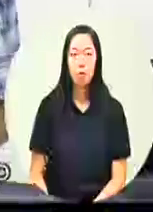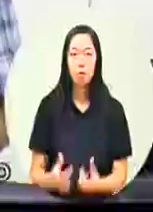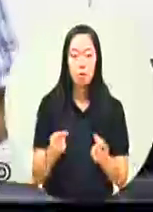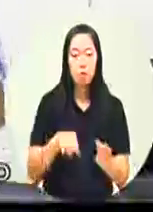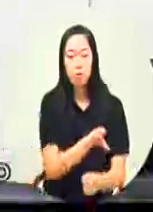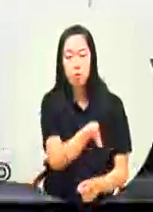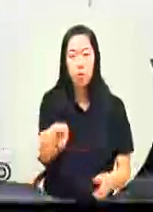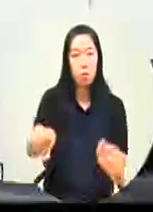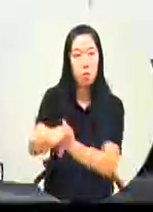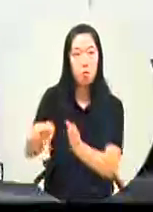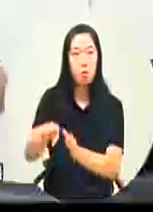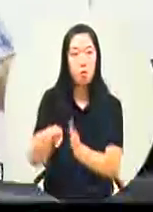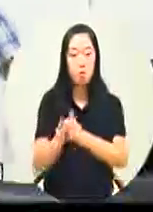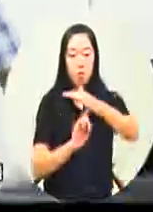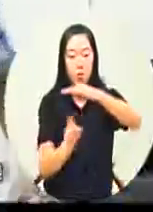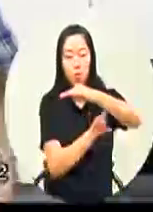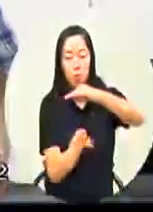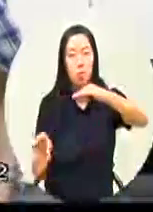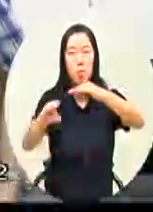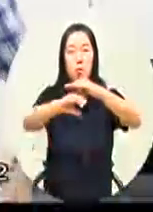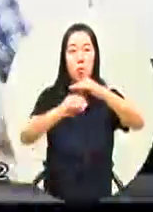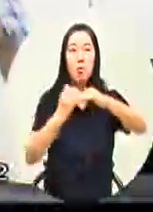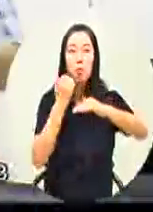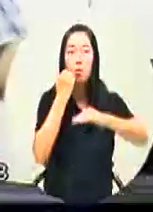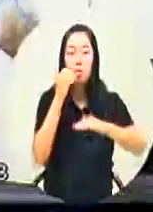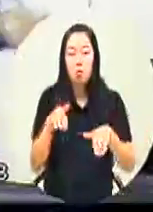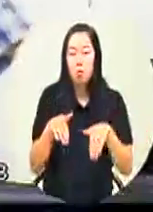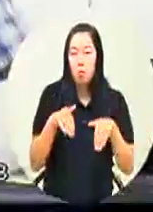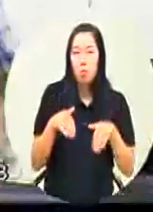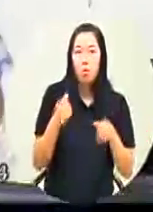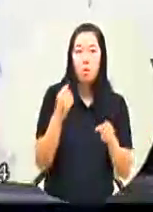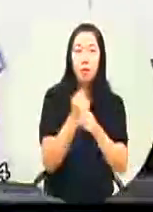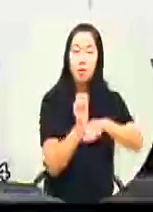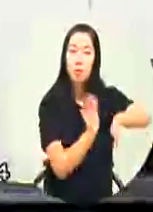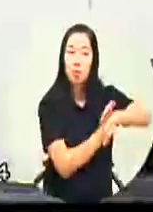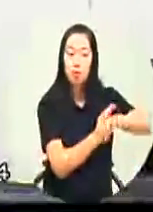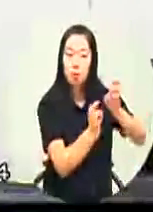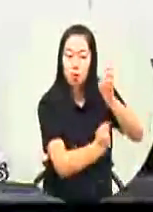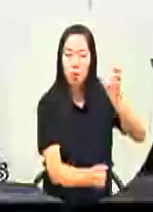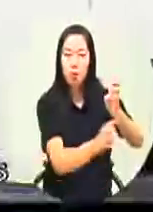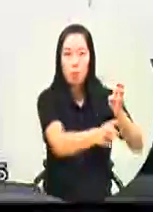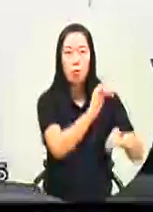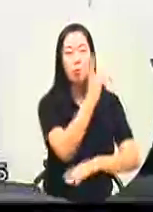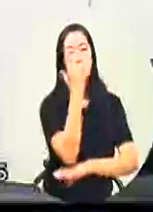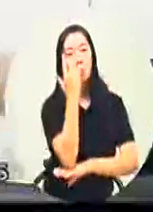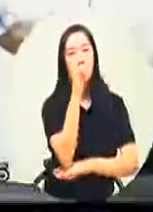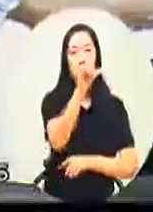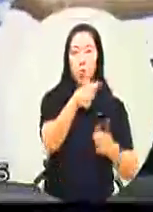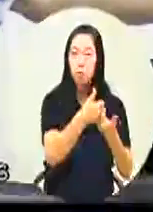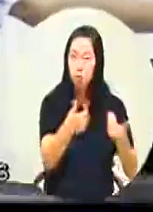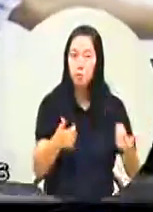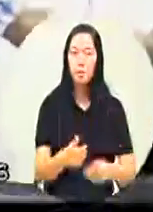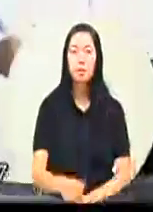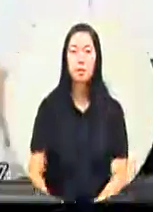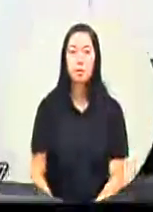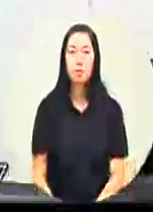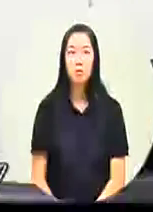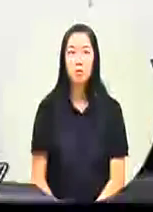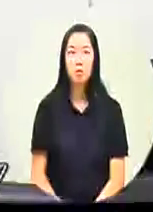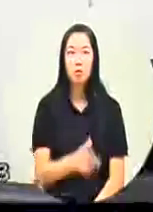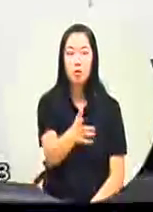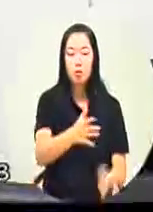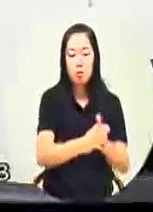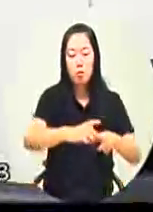路的国一道，绝对你如果乖乖的在左边的那一条线，至少要5分钟，因为你那个纵深实在太